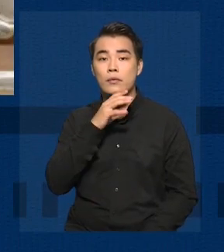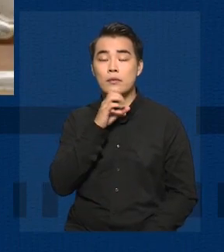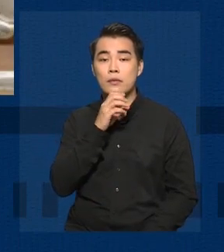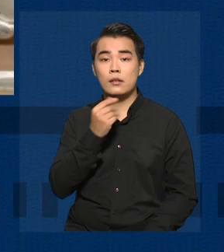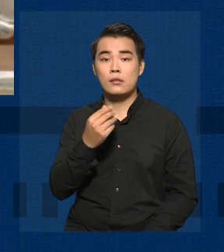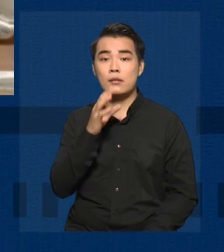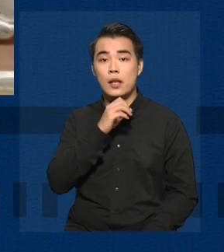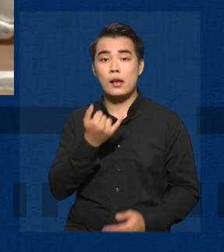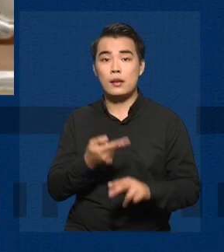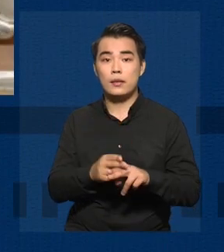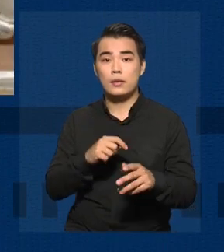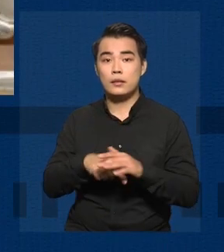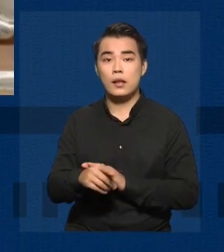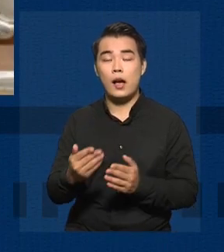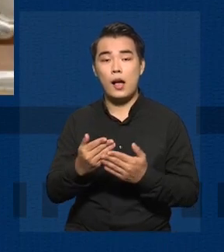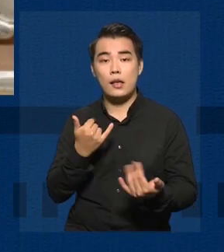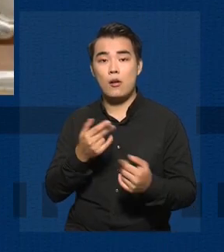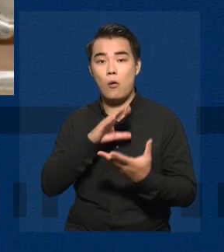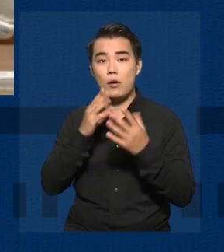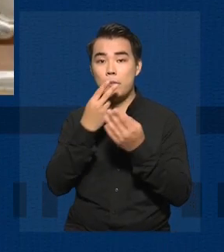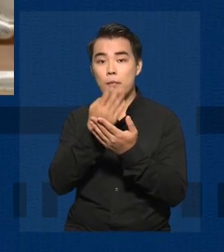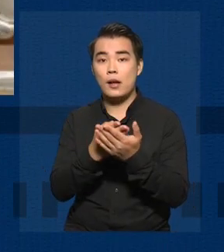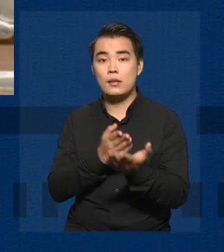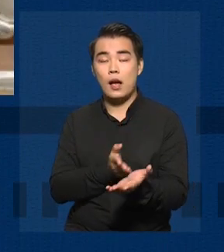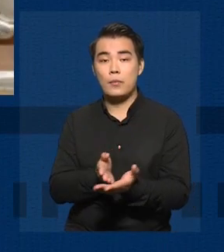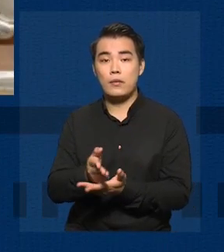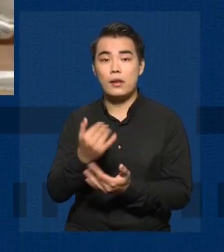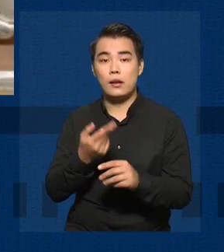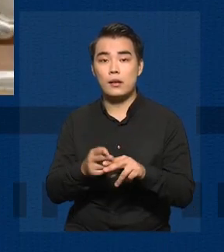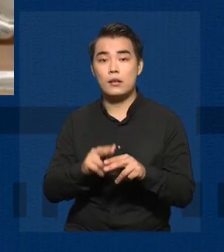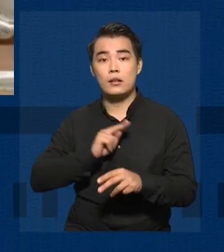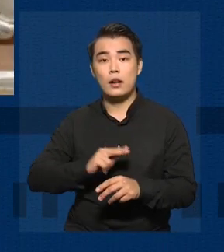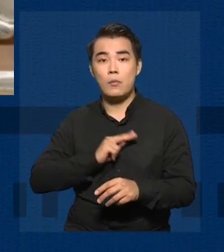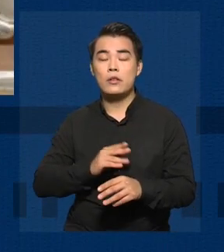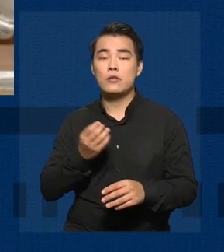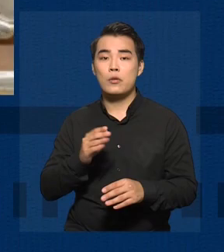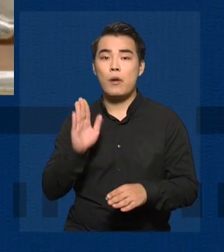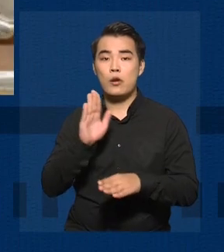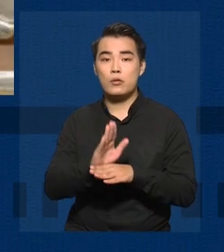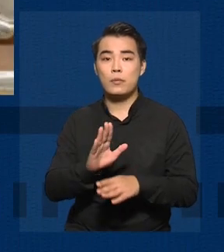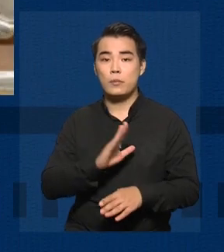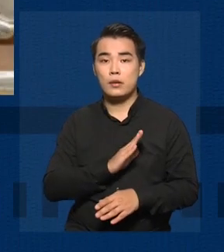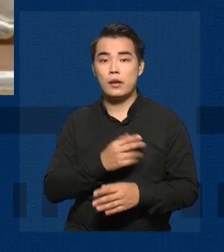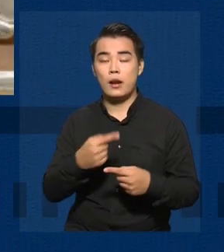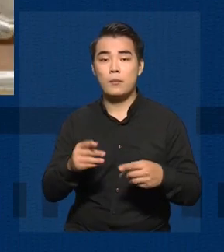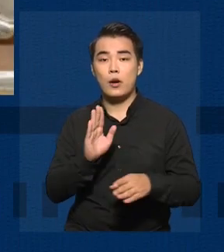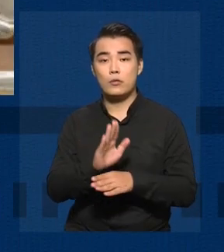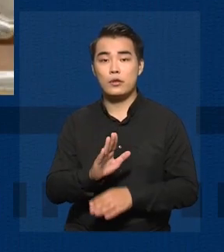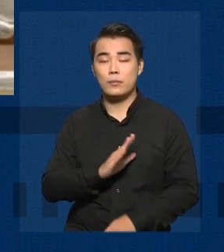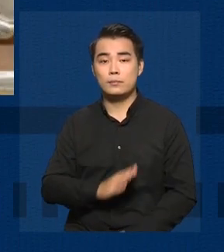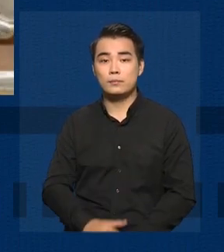қарсы іс-қимылда және алдын алу шараларын күшейтуге бағытталған жүйелі жұмыста жалғастыру жөнінде бірқатар тапсырма берді.